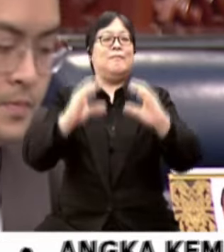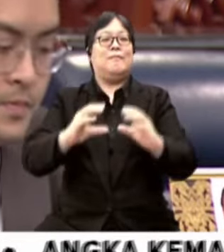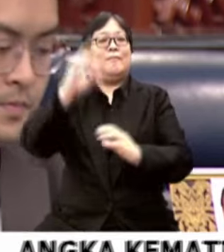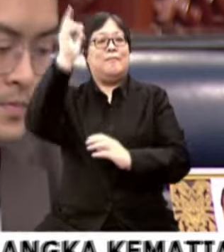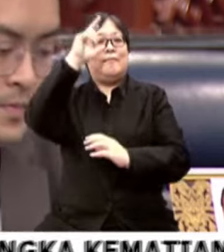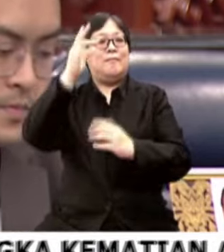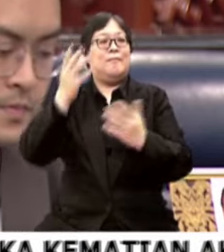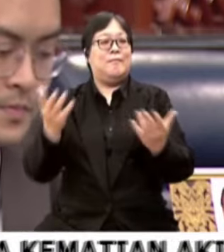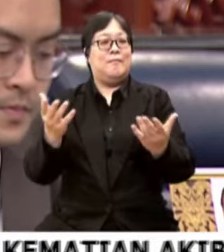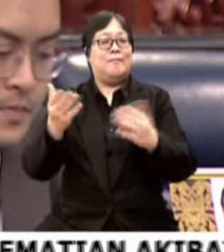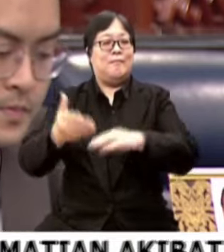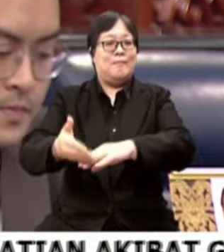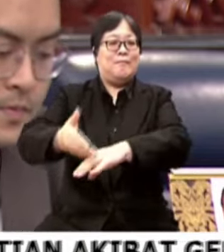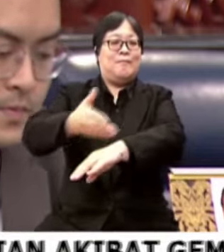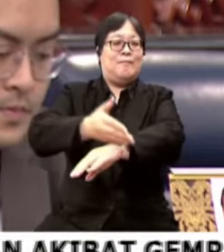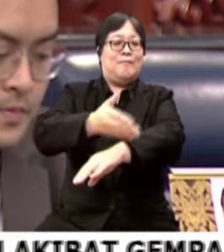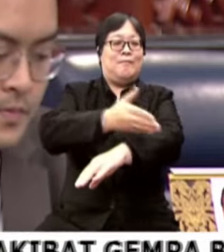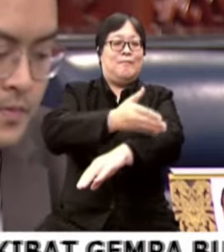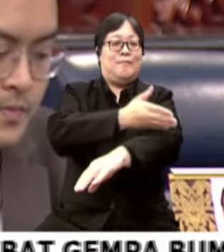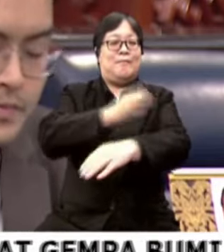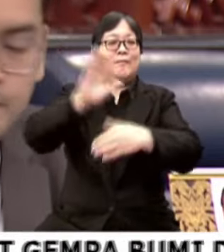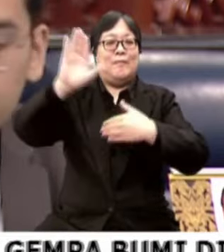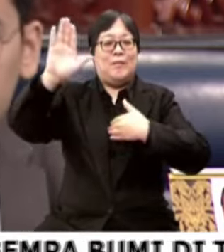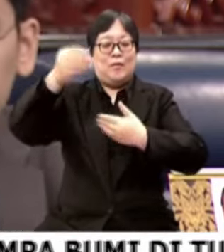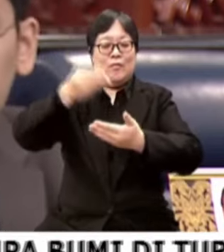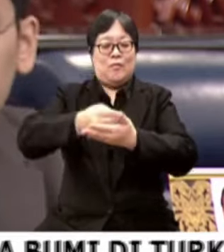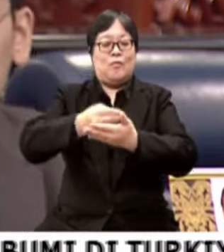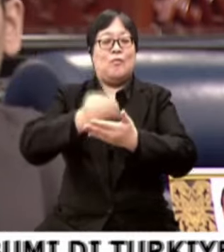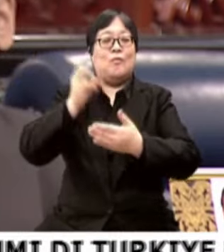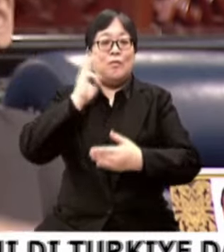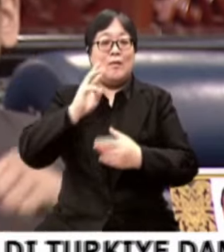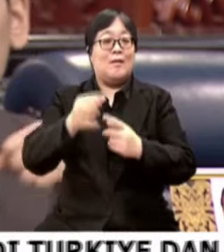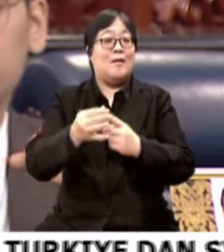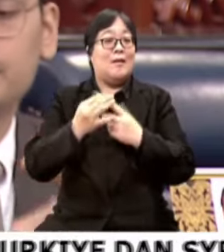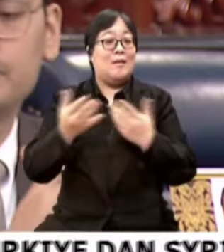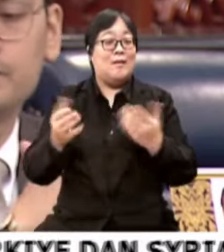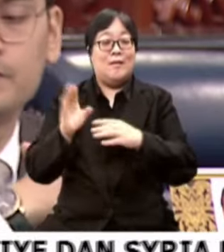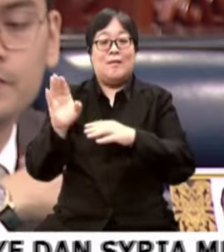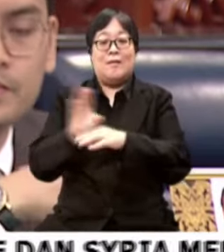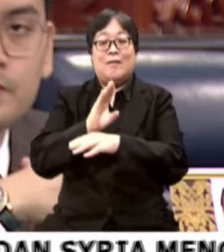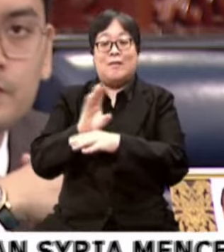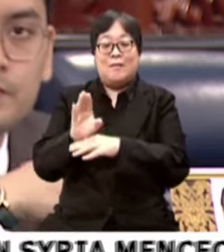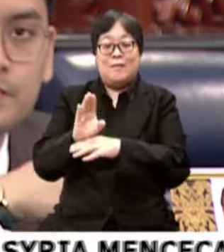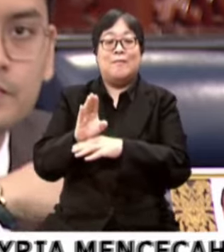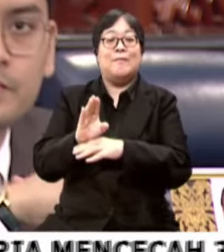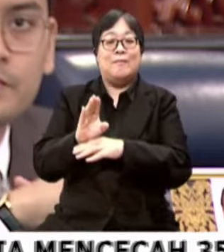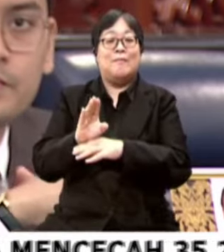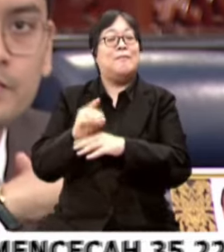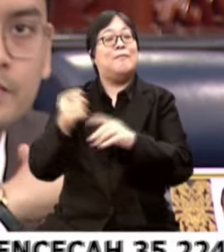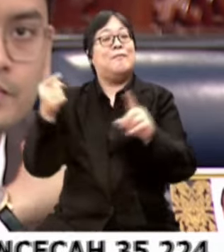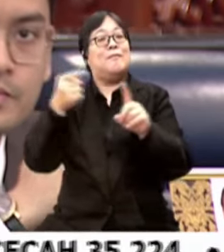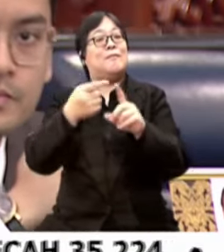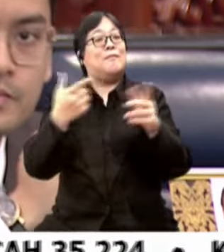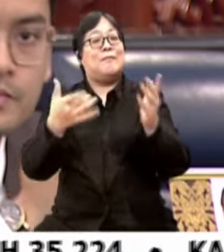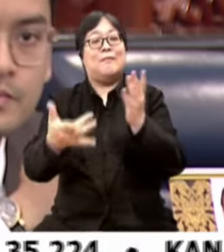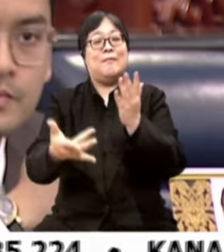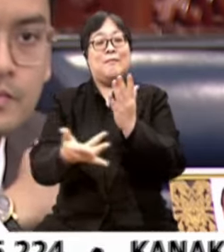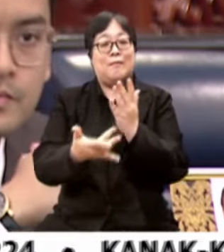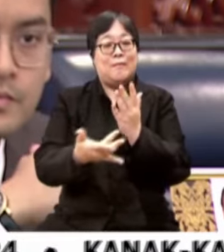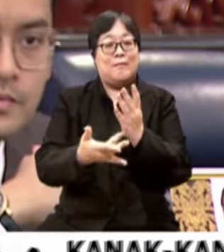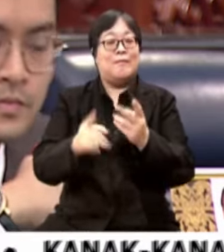kerjaan untuk menambah baik jaminan keuangan wanita khususnya keusahawanan berlandaskan teknologi